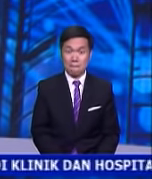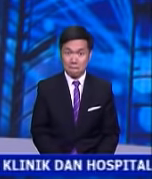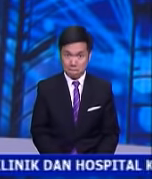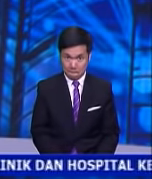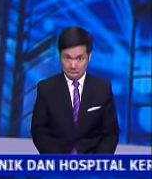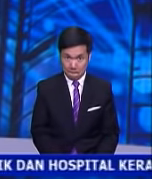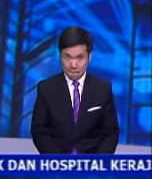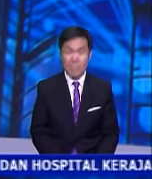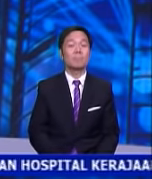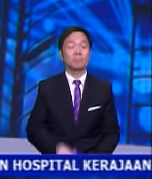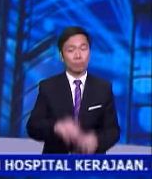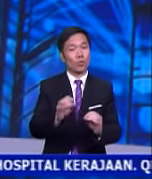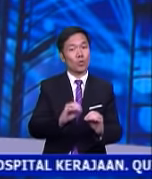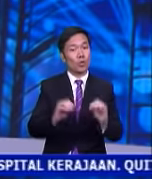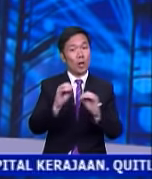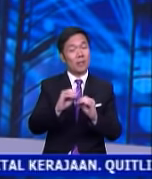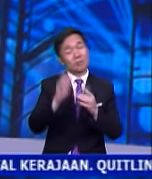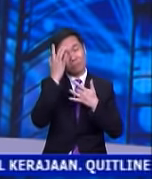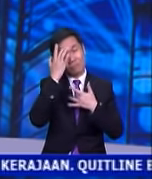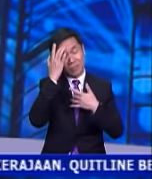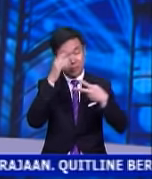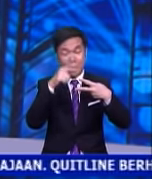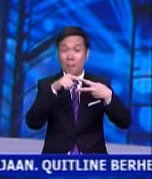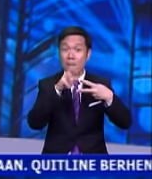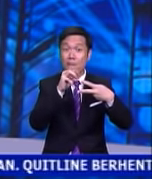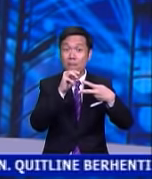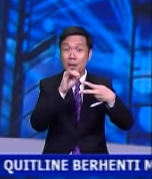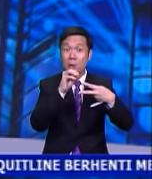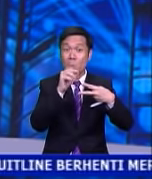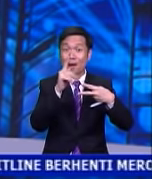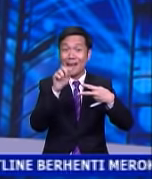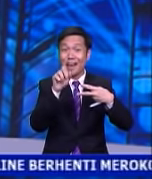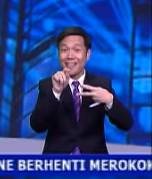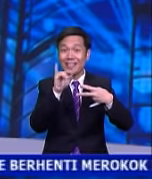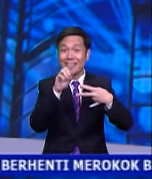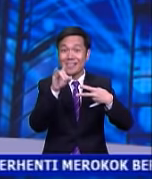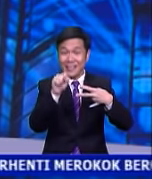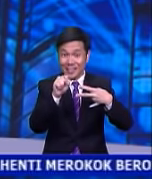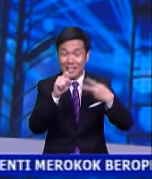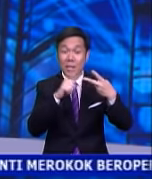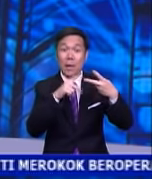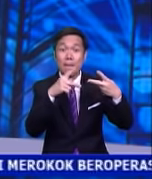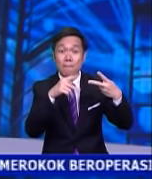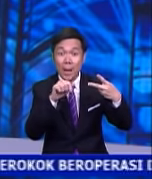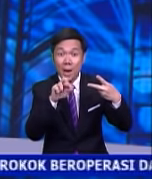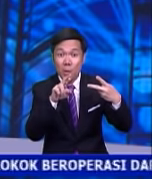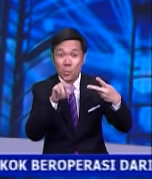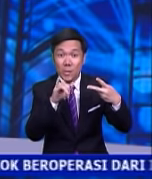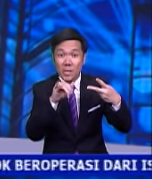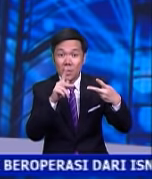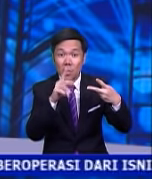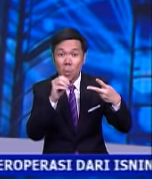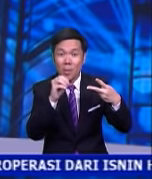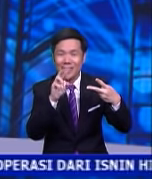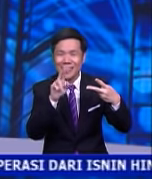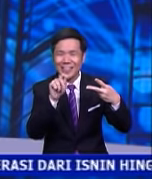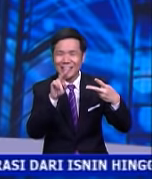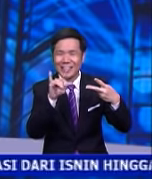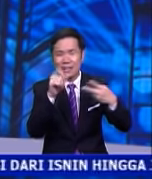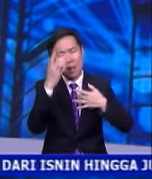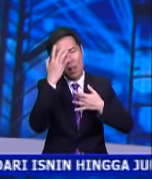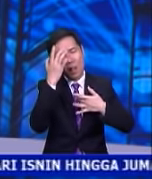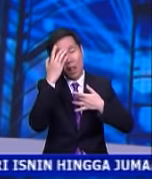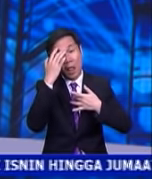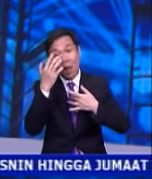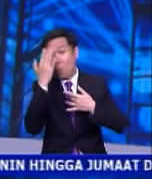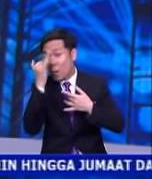Tiada kes dengan risiko myokarditis dan perikarditis yang dikaitkan dengan penggunaan vaksin COVID-19 jenis mRNA dikesan di negara